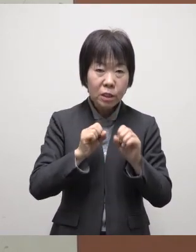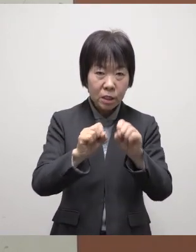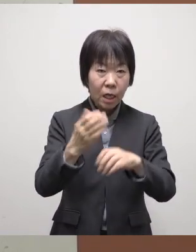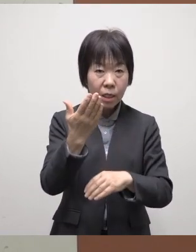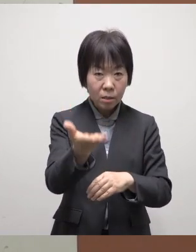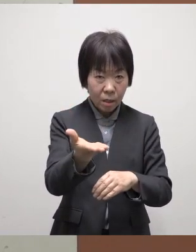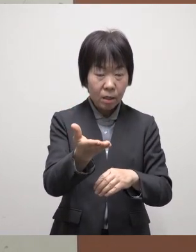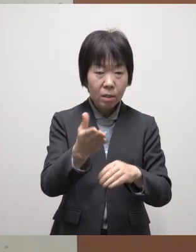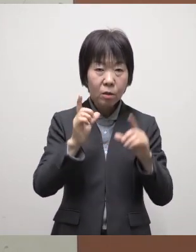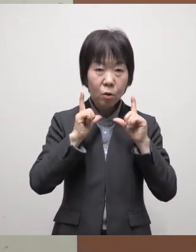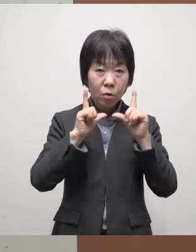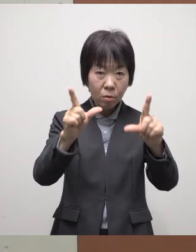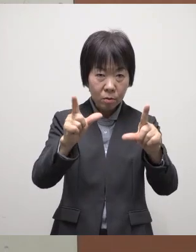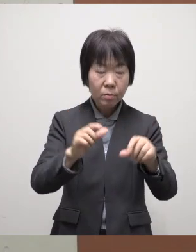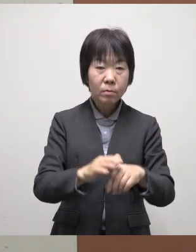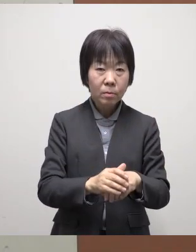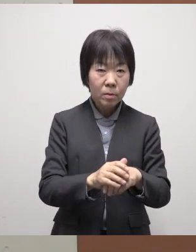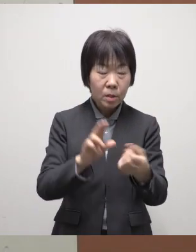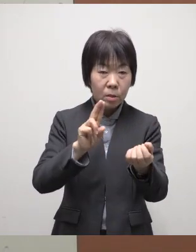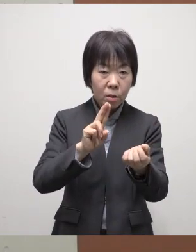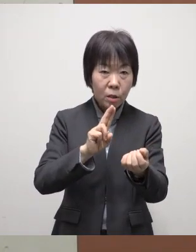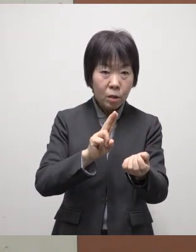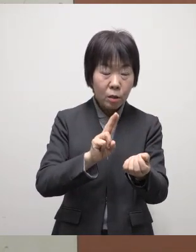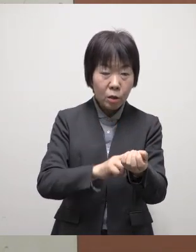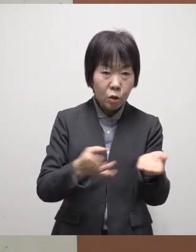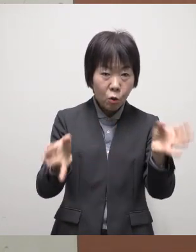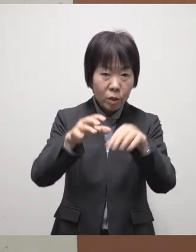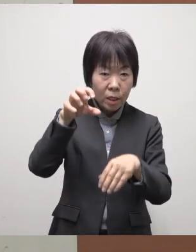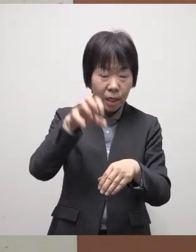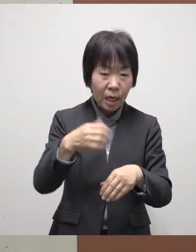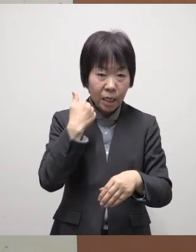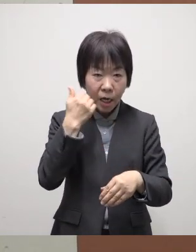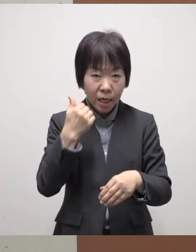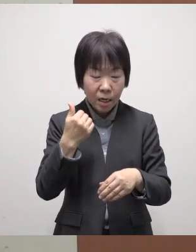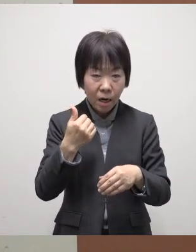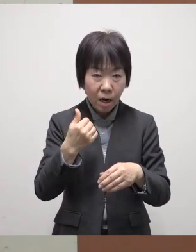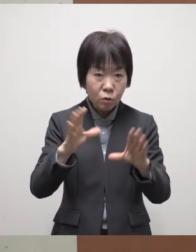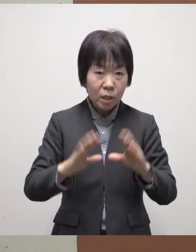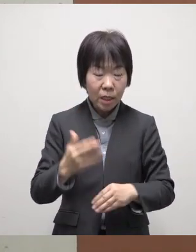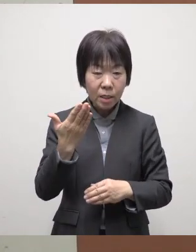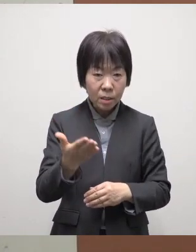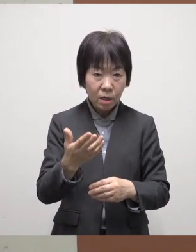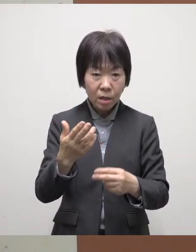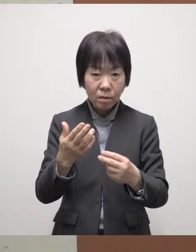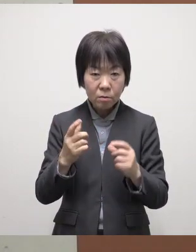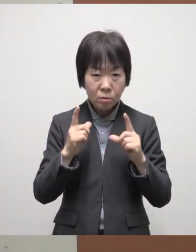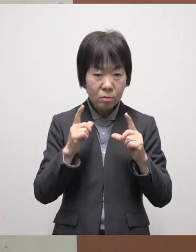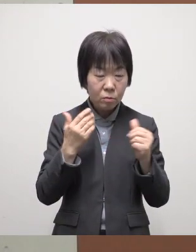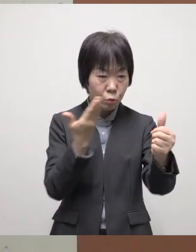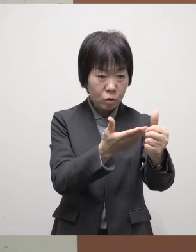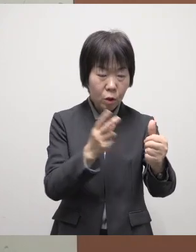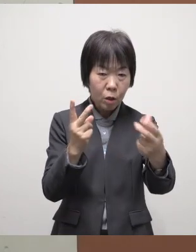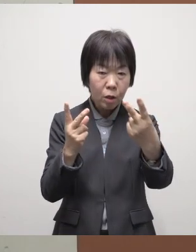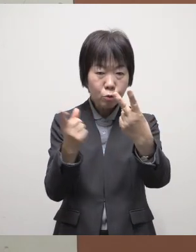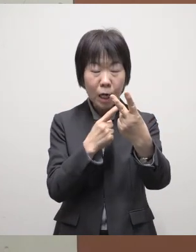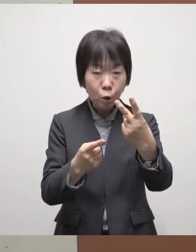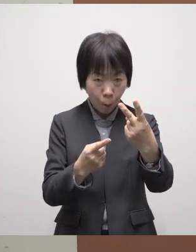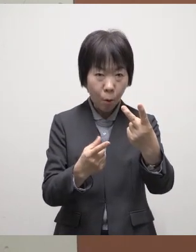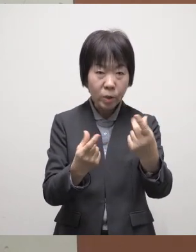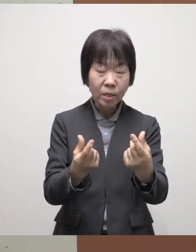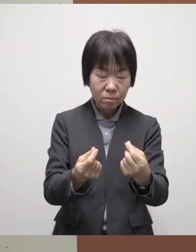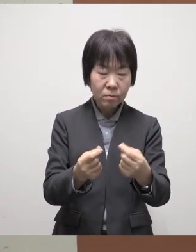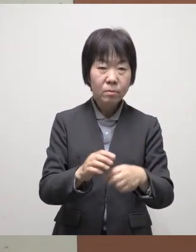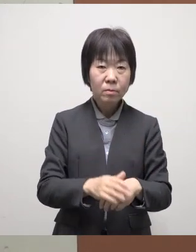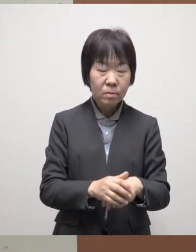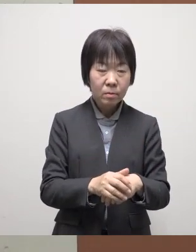たのでしょうか医療機関で誰が pcr 検査を行うたりともです2人とも